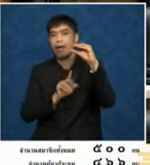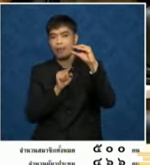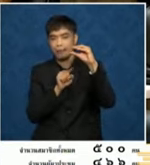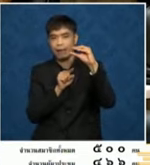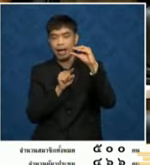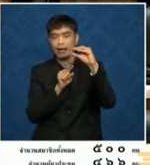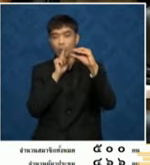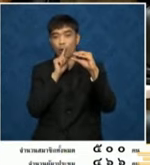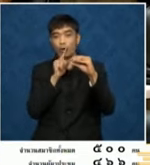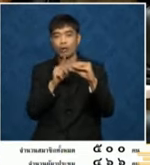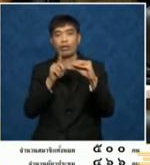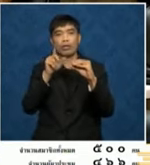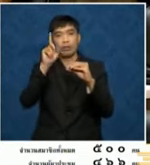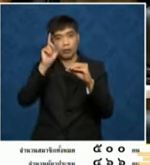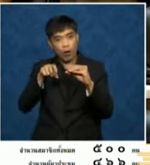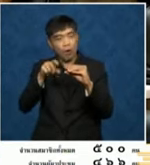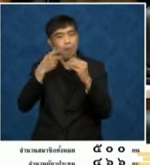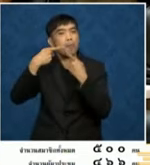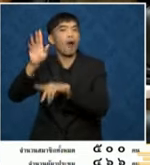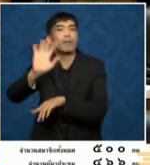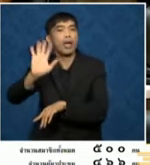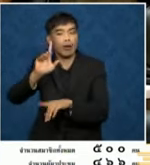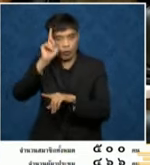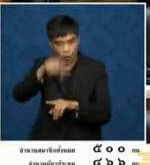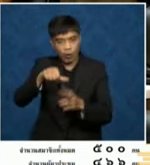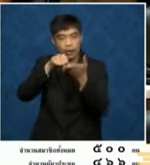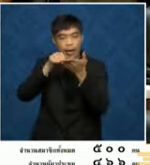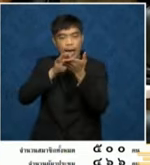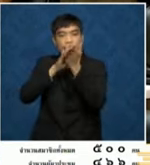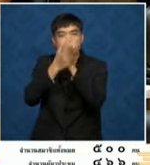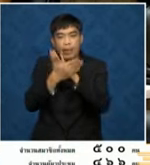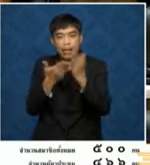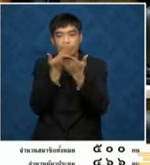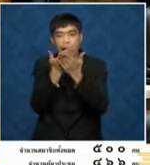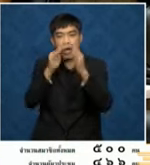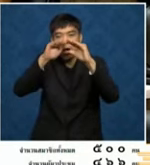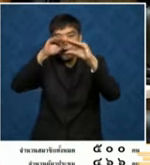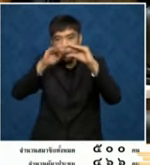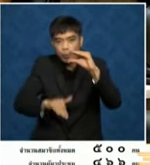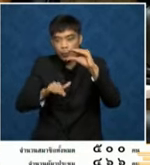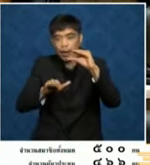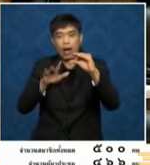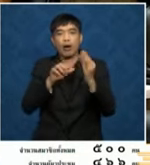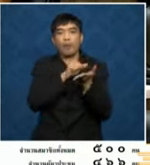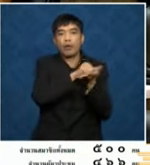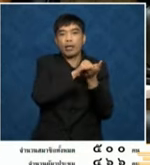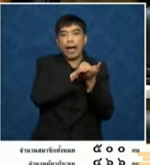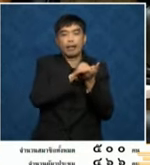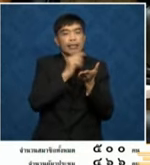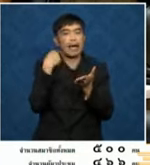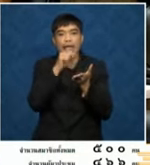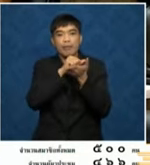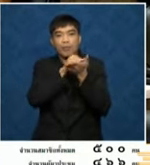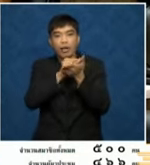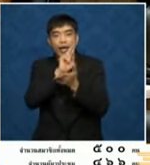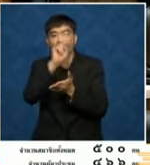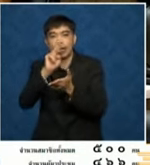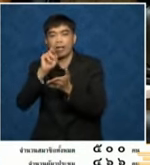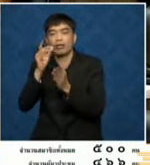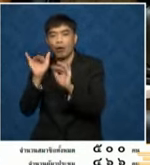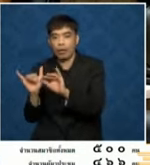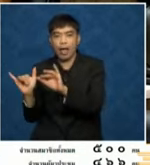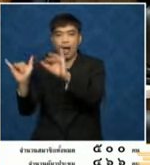ไม่ต้องปล่อยผ่านควรจะต้องปรับลดแล้วก็ย้ายขึ้นไปใช้ผู้ให้บริการคลาวด์หมดเลยในปีงบประมาณนี้หรือว่าจริงๆแล้วยังมีปัญหาอื่น